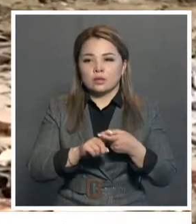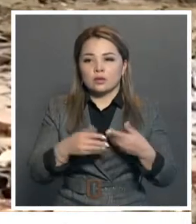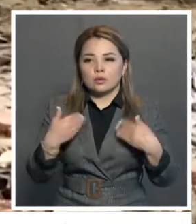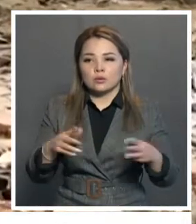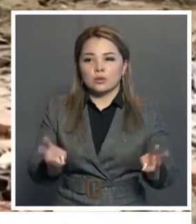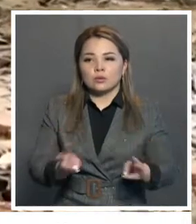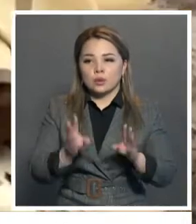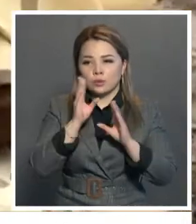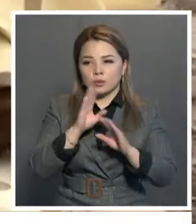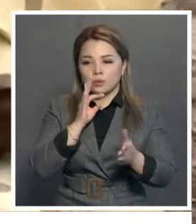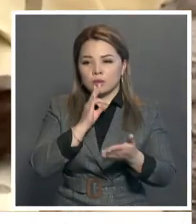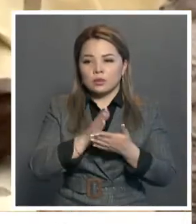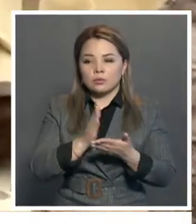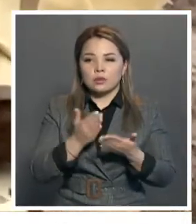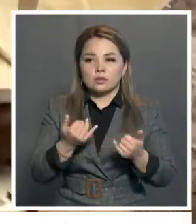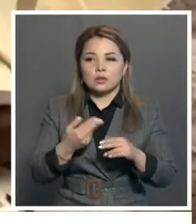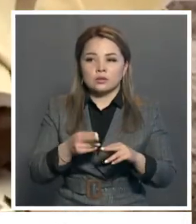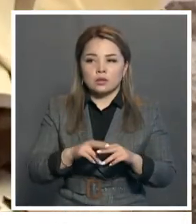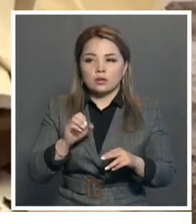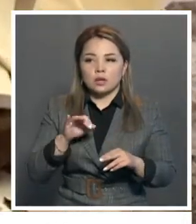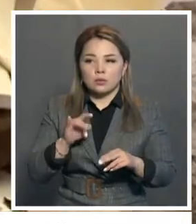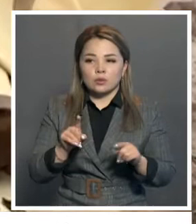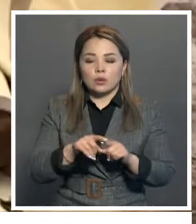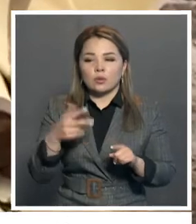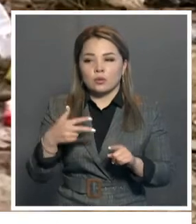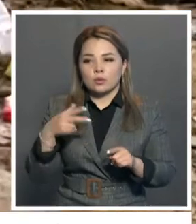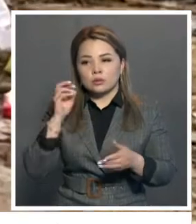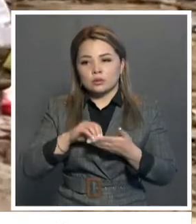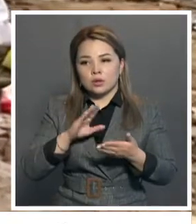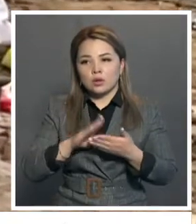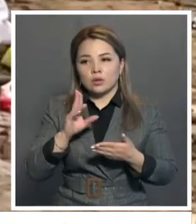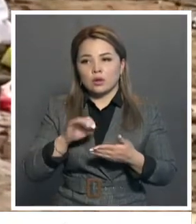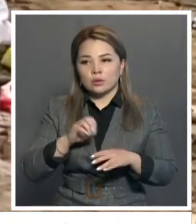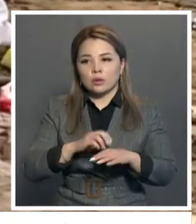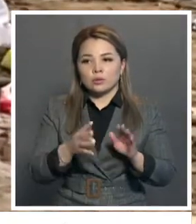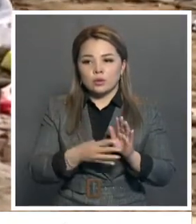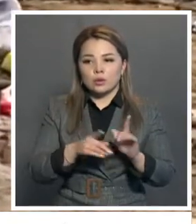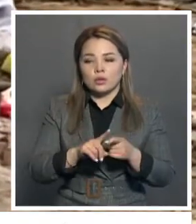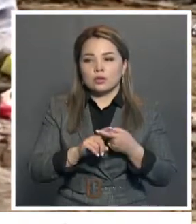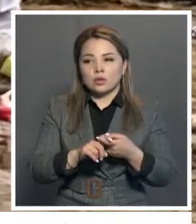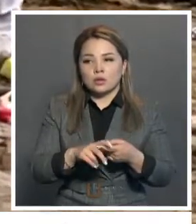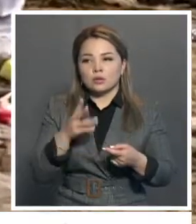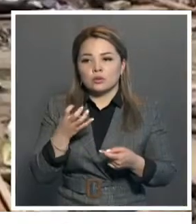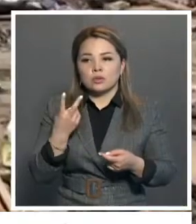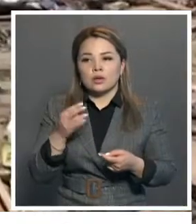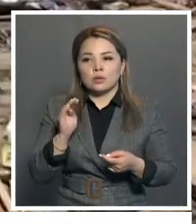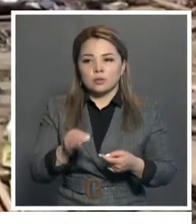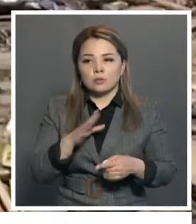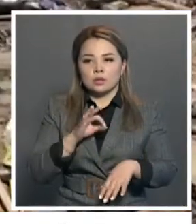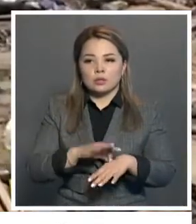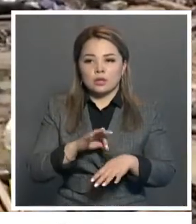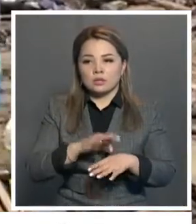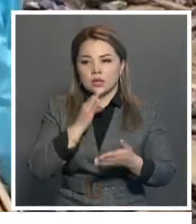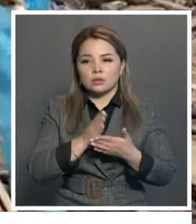мәйіттерін өртеп үлгере алмай жатыр. Айта кетсек, сәуірдің 30-ында бұл мемлекетте COVID-19 диагнозы 402000 адамға қойылды. Ал